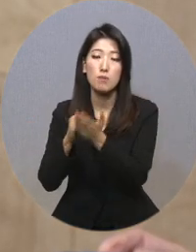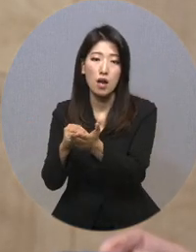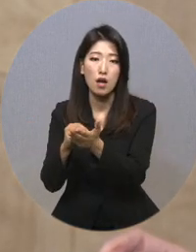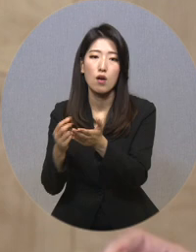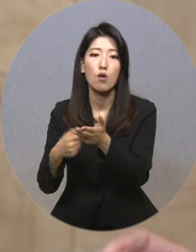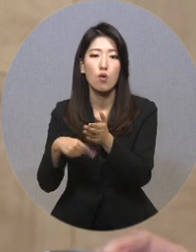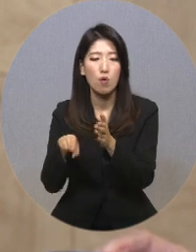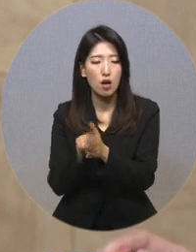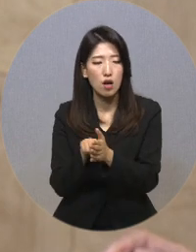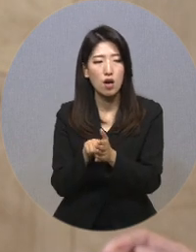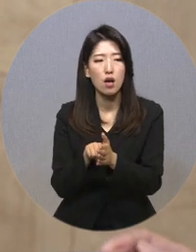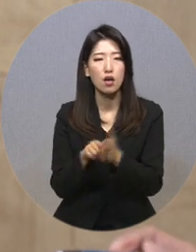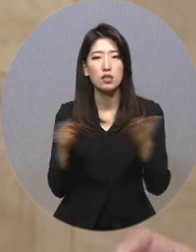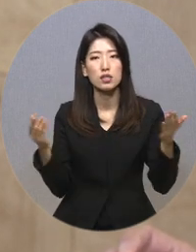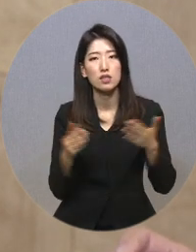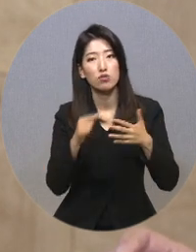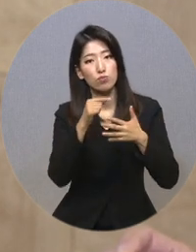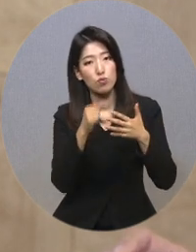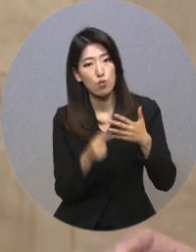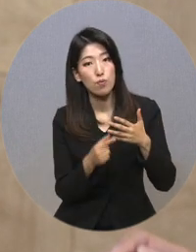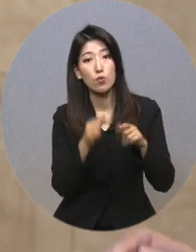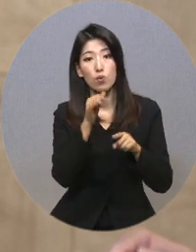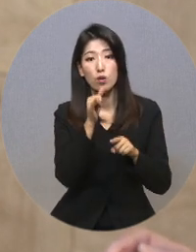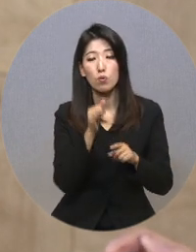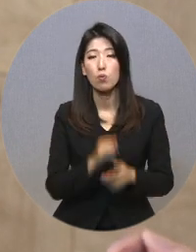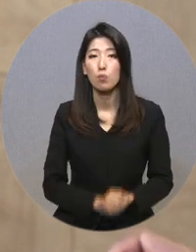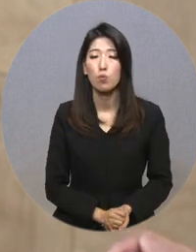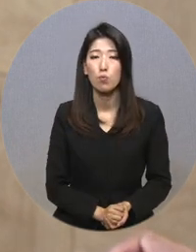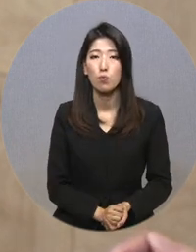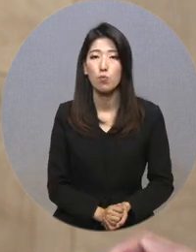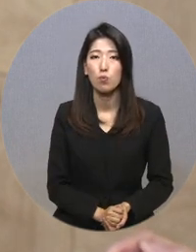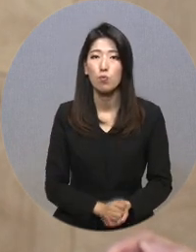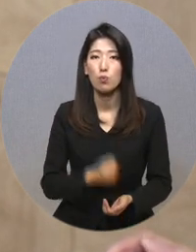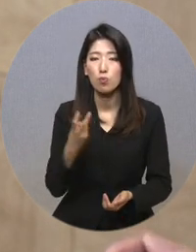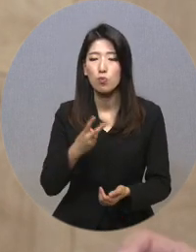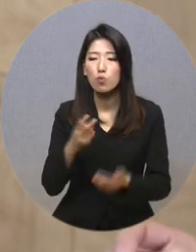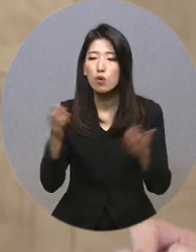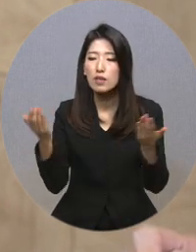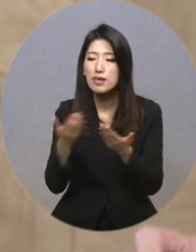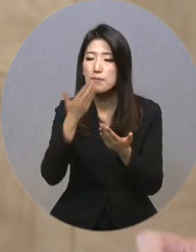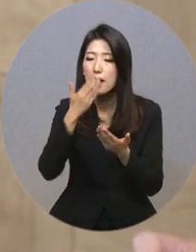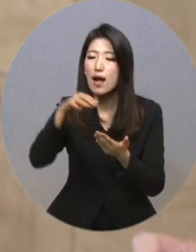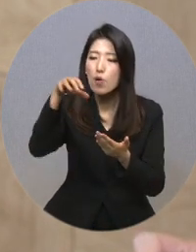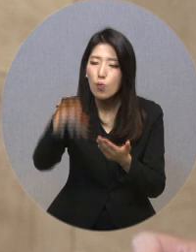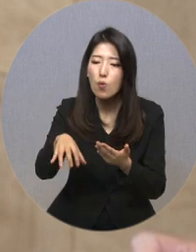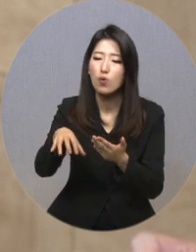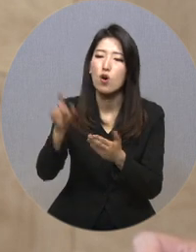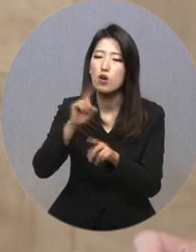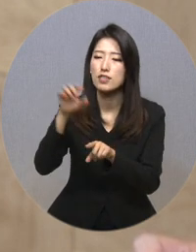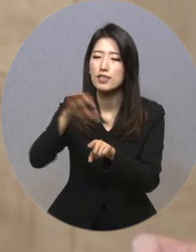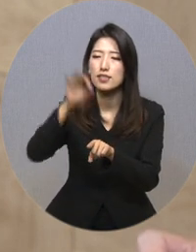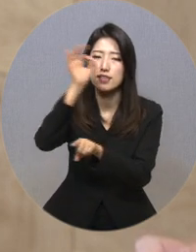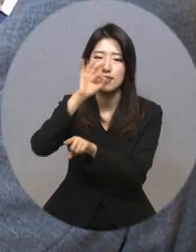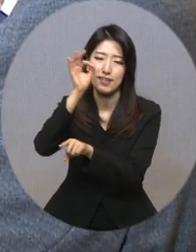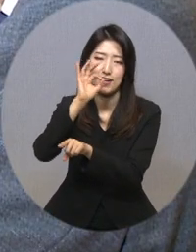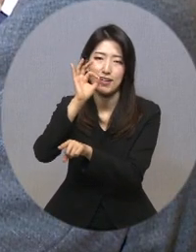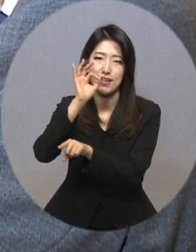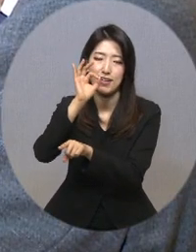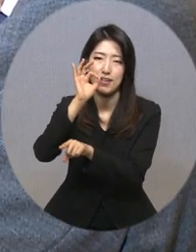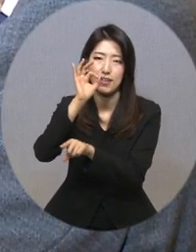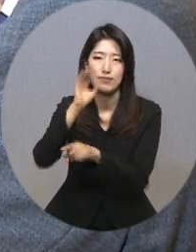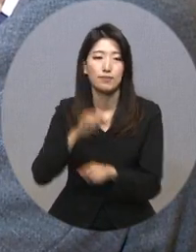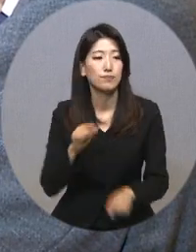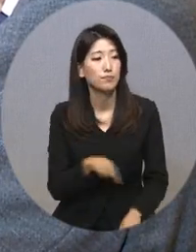각종 취업 프로그램들을 네네. 운영하는 게 맞고요. 네. 그거 말고도 취업처 개발. 아, 예. 예. 그 다음에 우리 학생들 가장